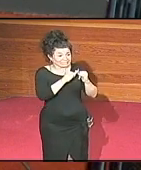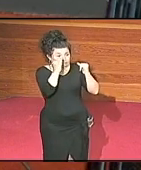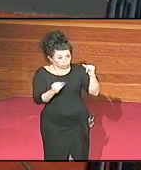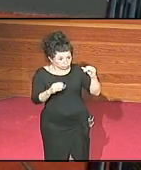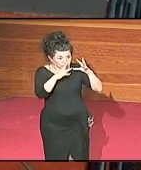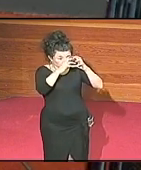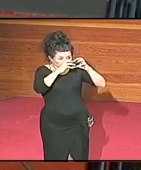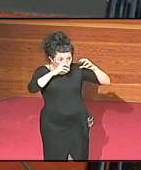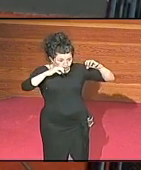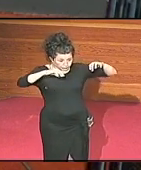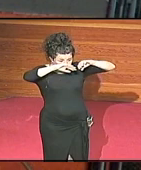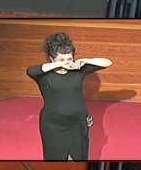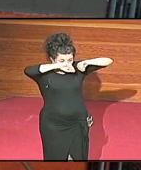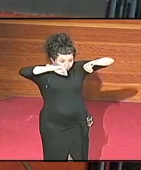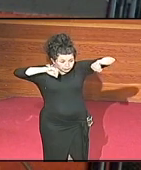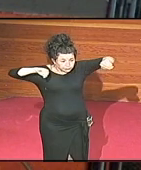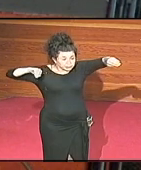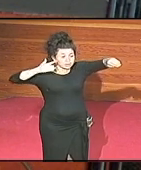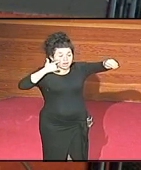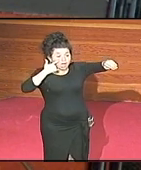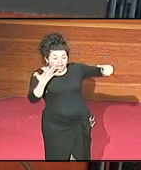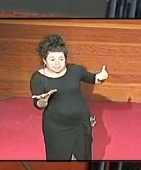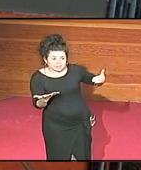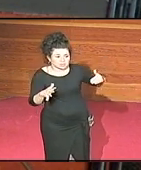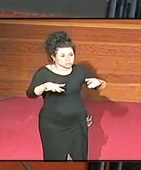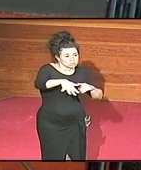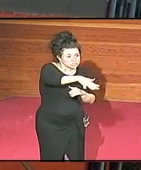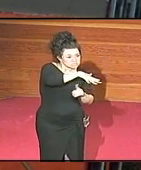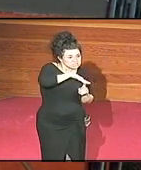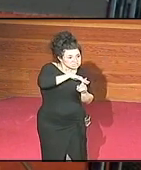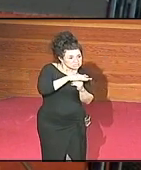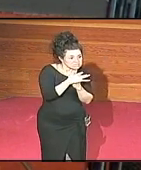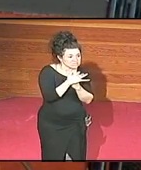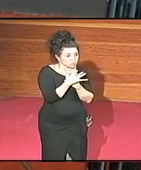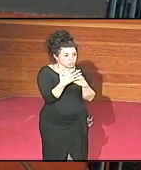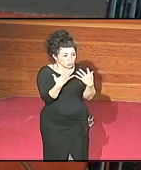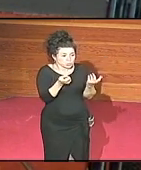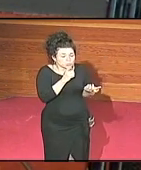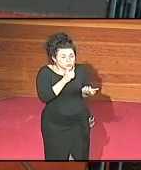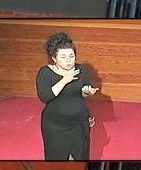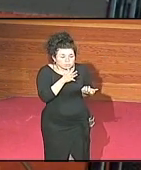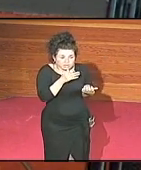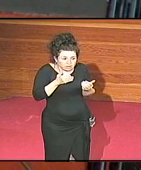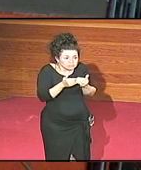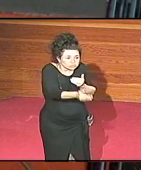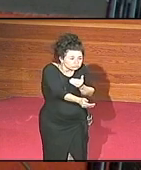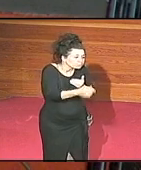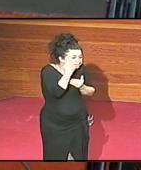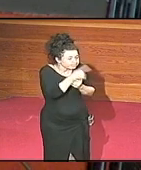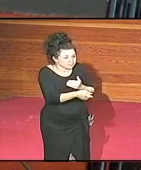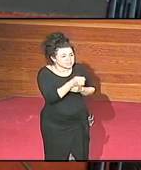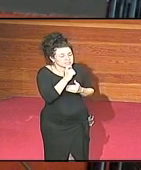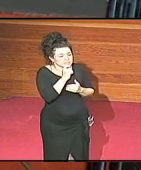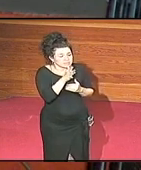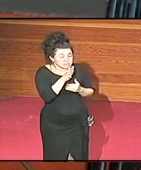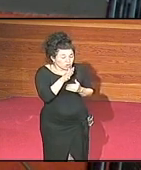atertzen duenean, eta lainoak joaten direnean, horren ikusiko dugu, nola gelditu zaigun panorama, ez? Baina, orain aurrik uste oso zaila da. Baina nik uste dut, jatorria neurri honi